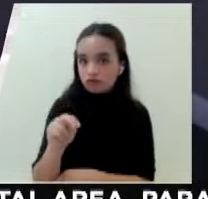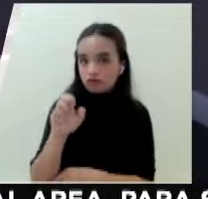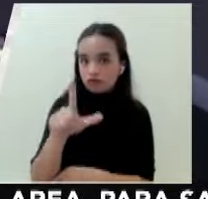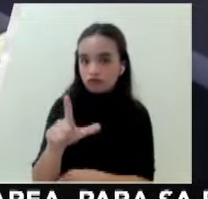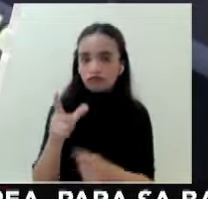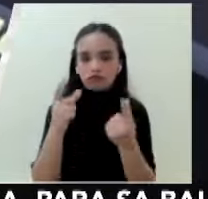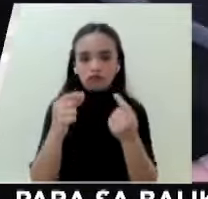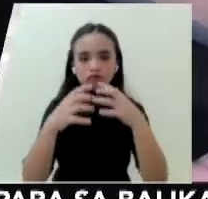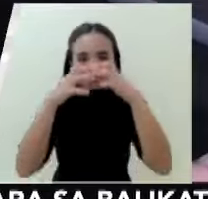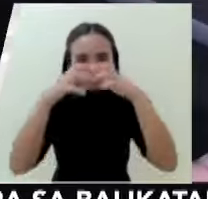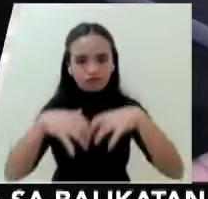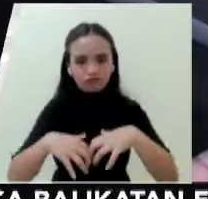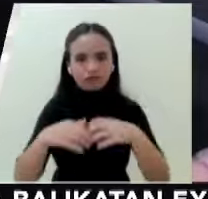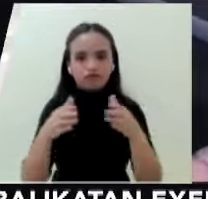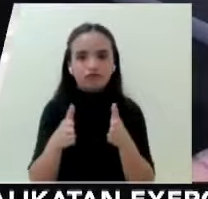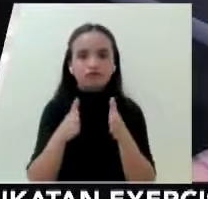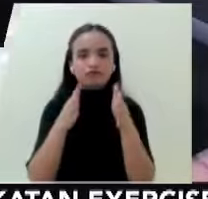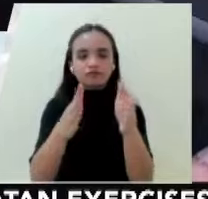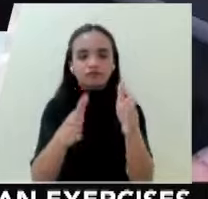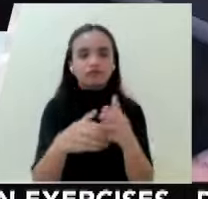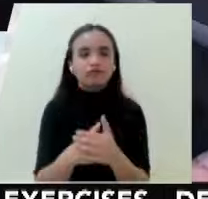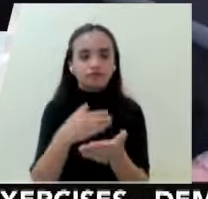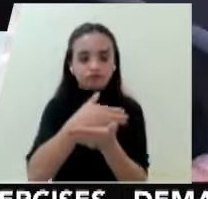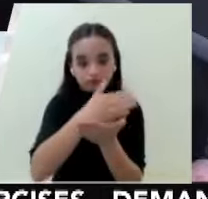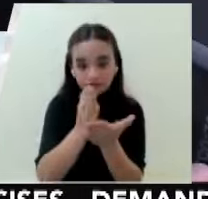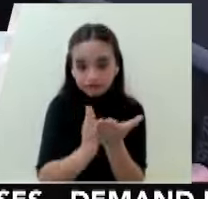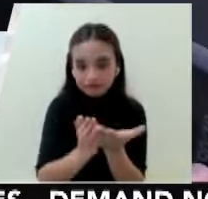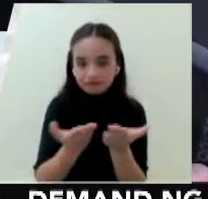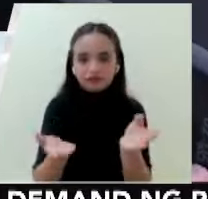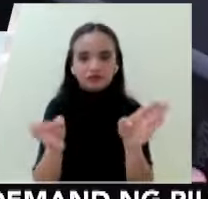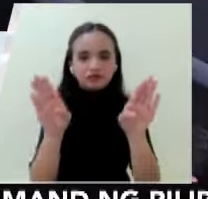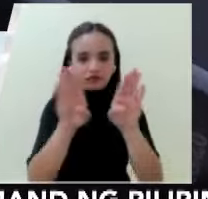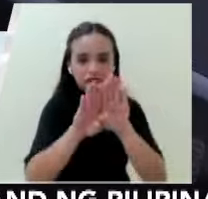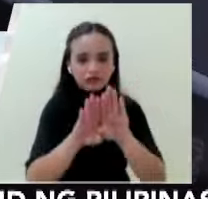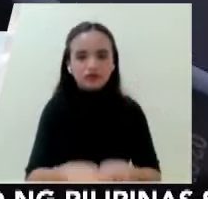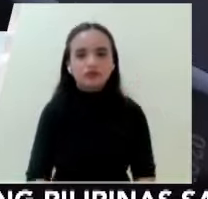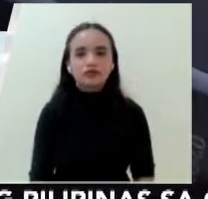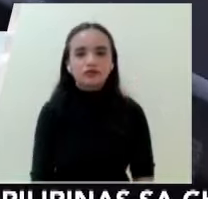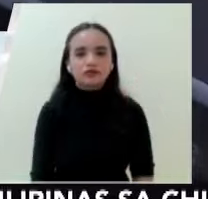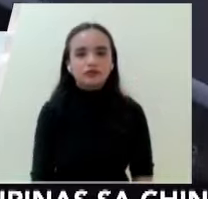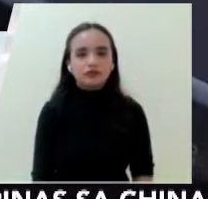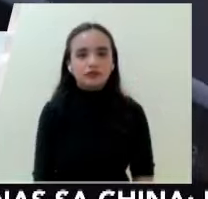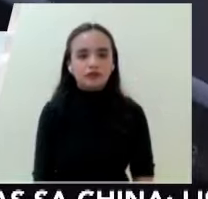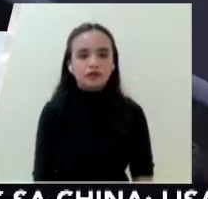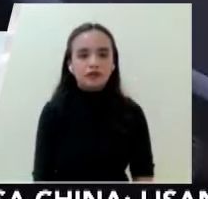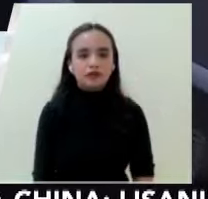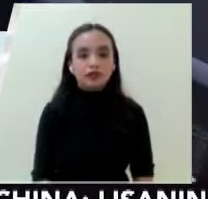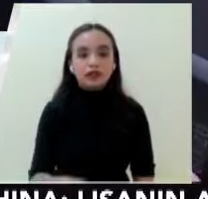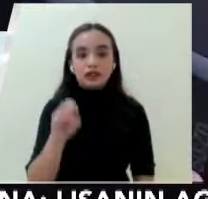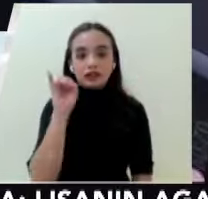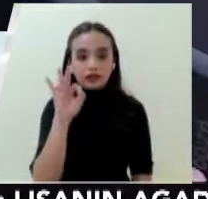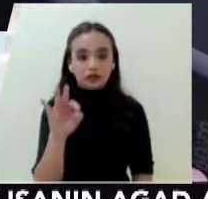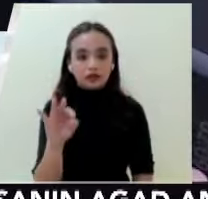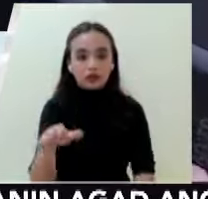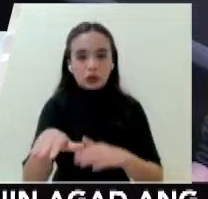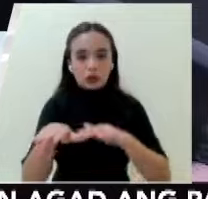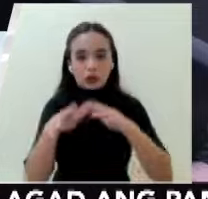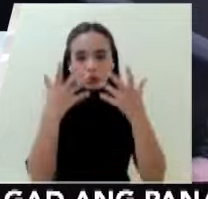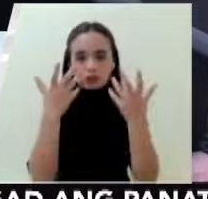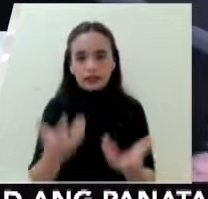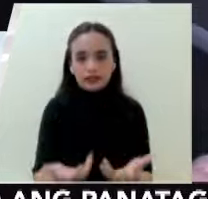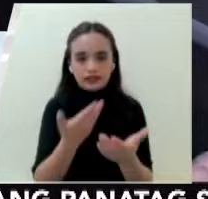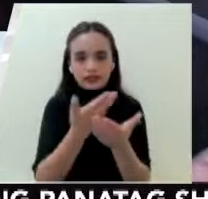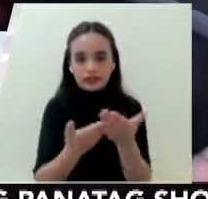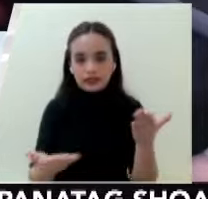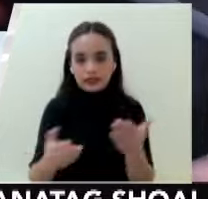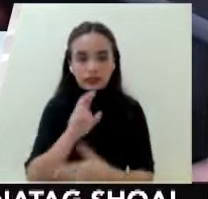sa ating slab. Partial closure lang po at kapag po kasi heavy equipment yung gagamitin natin